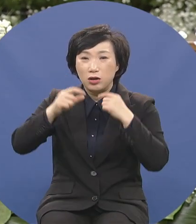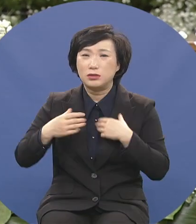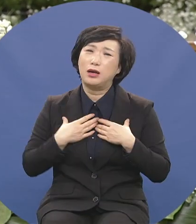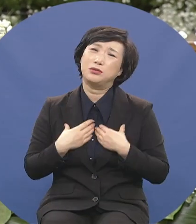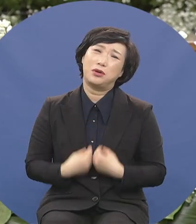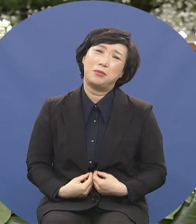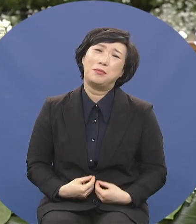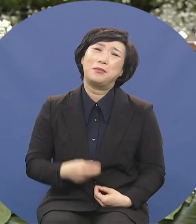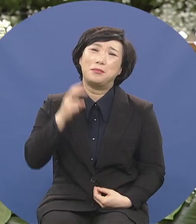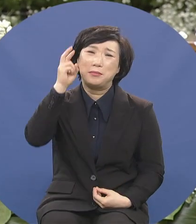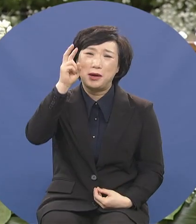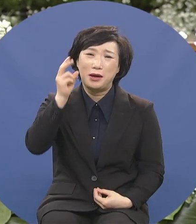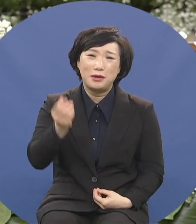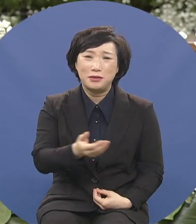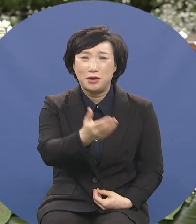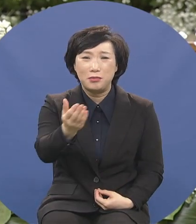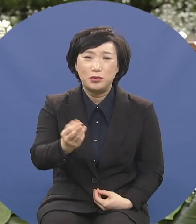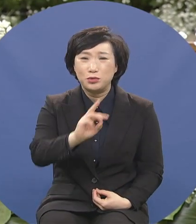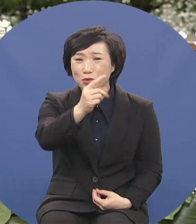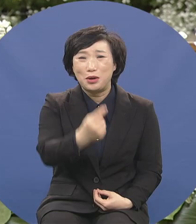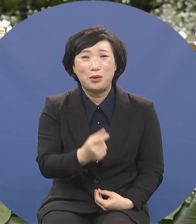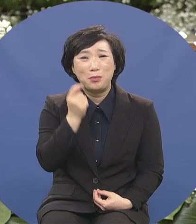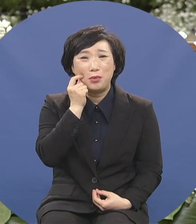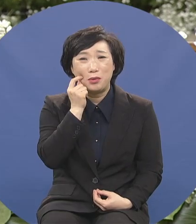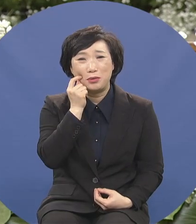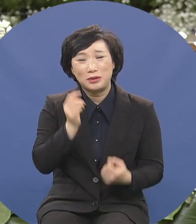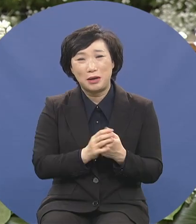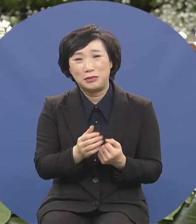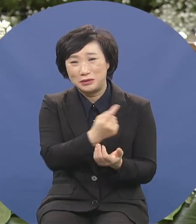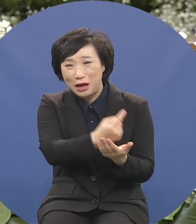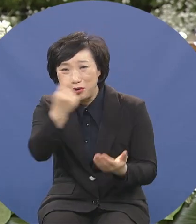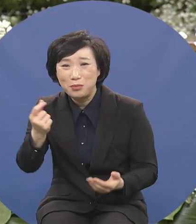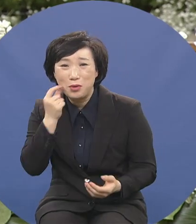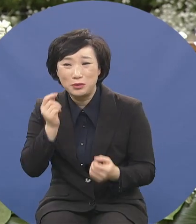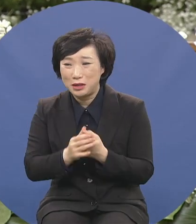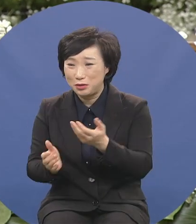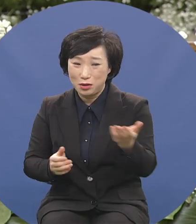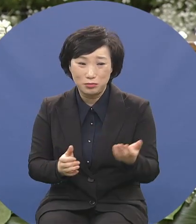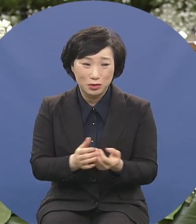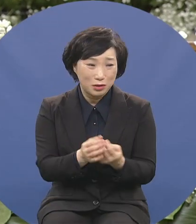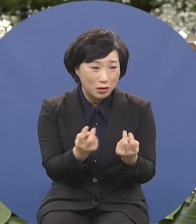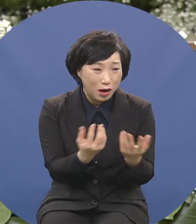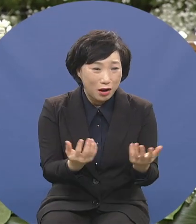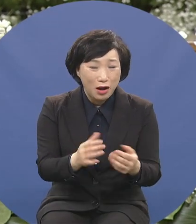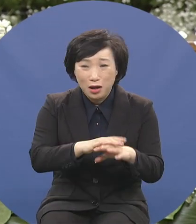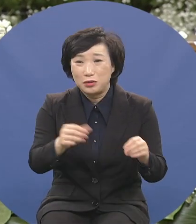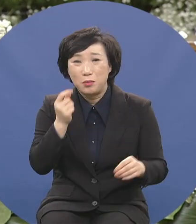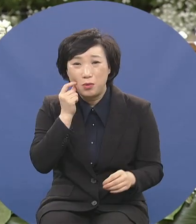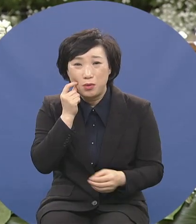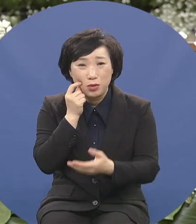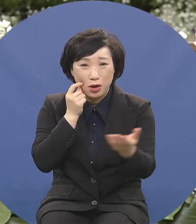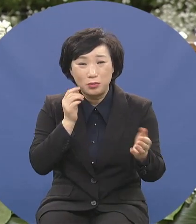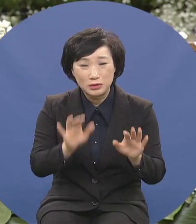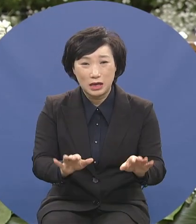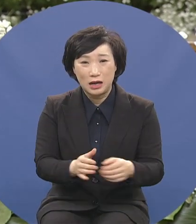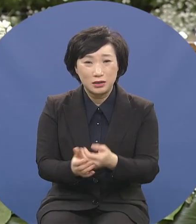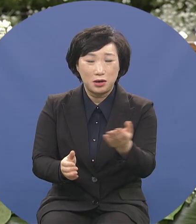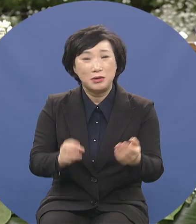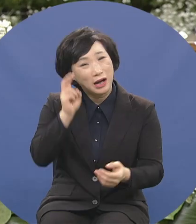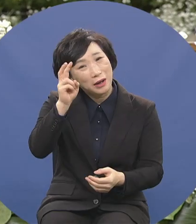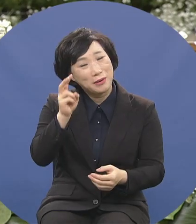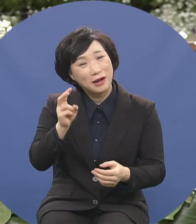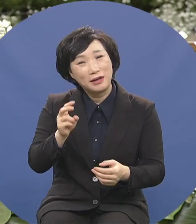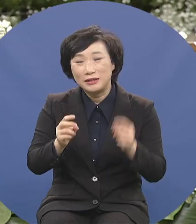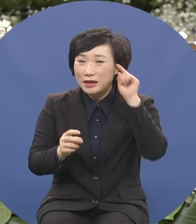절망입니다. 다시는 돌아설 수 없으니까요. 다시는 해볼 수 없으니까요. 아마 이 한 달